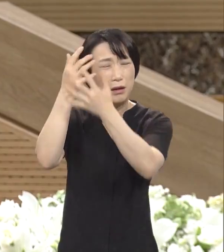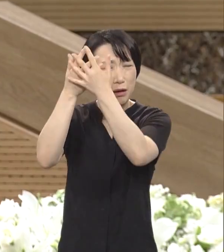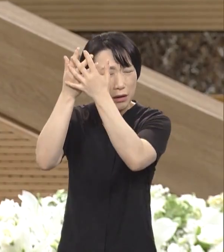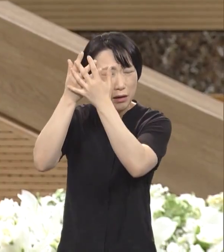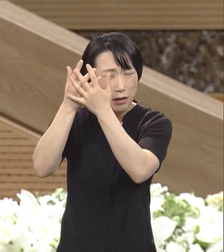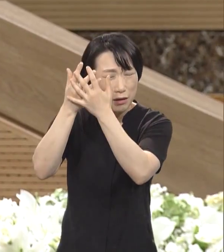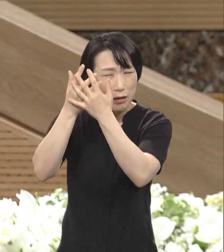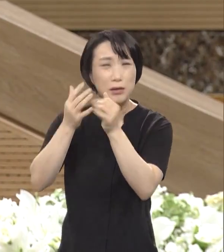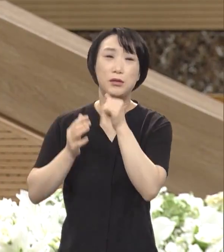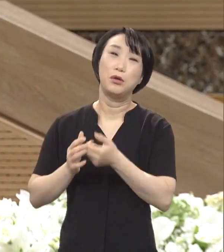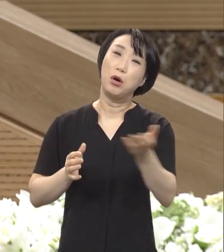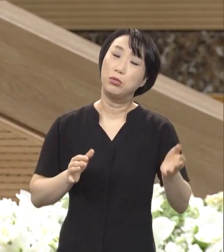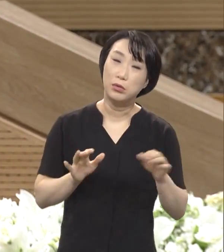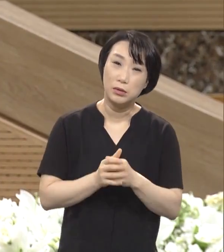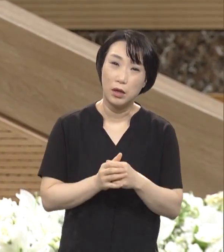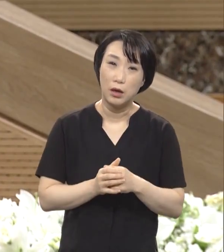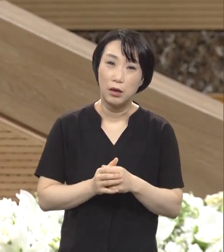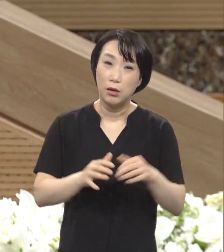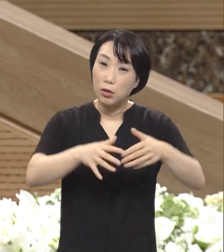가능하겠어요? 가능하지 않아.